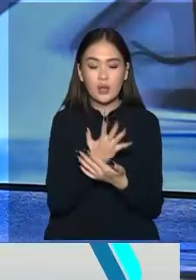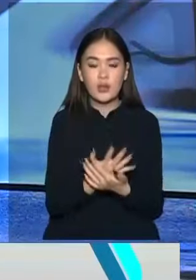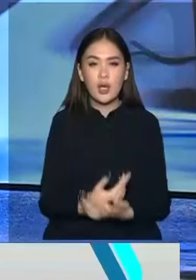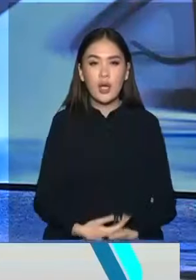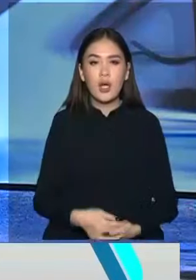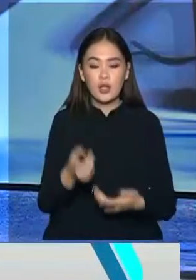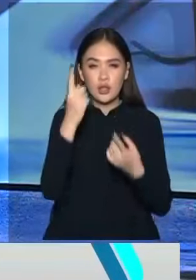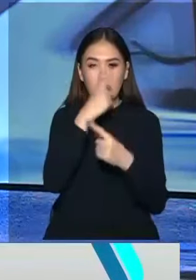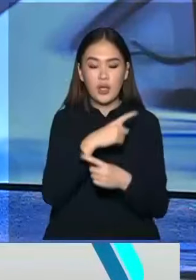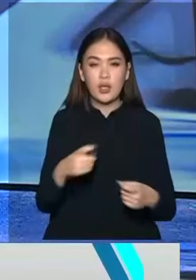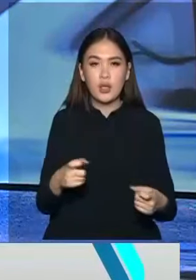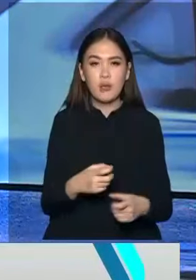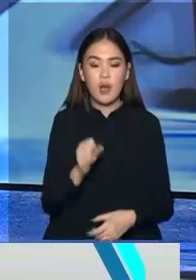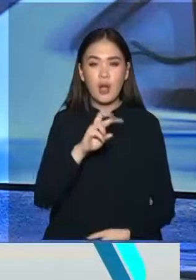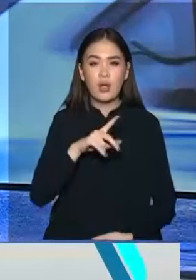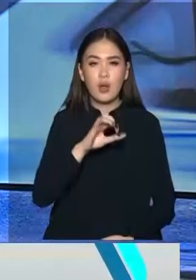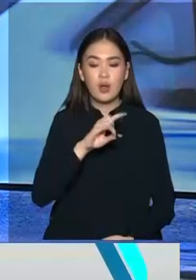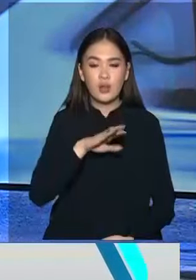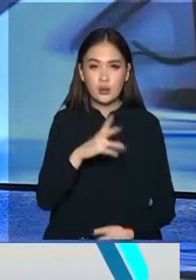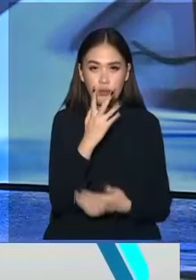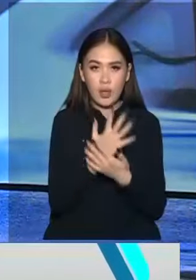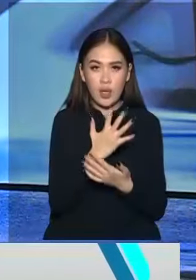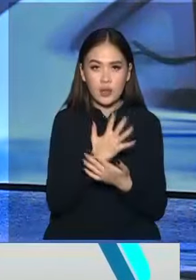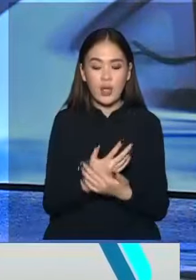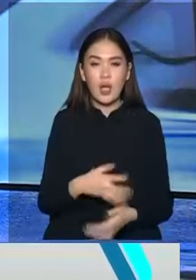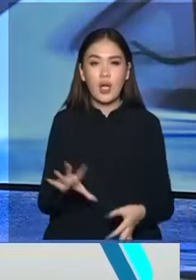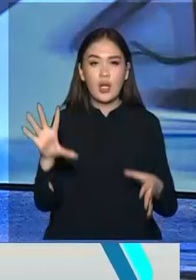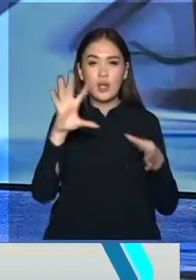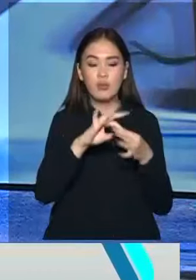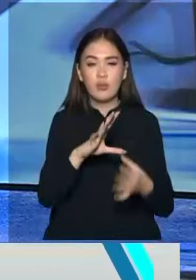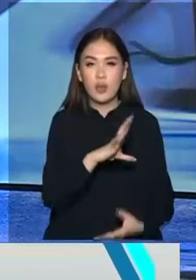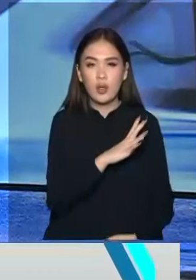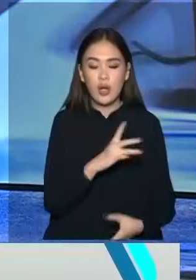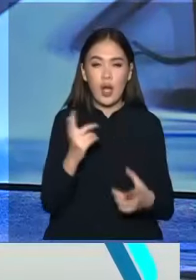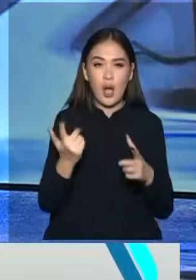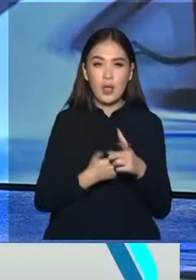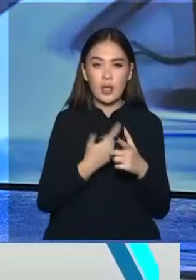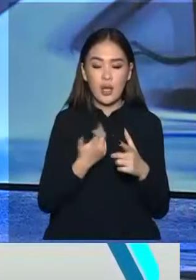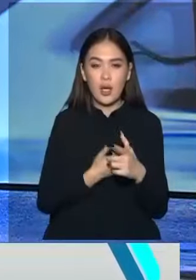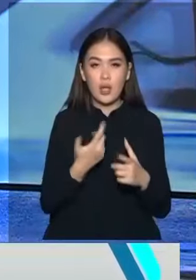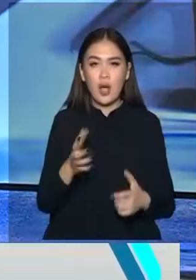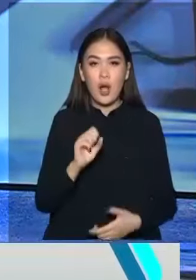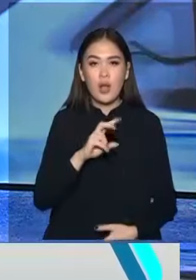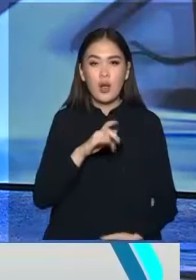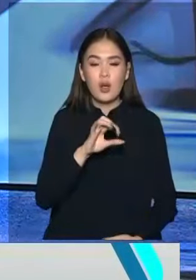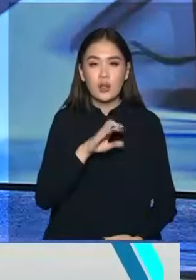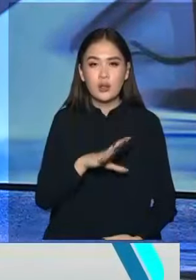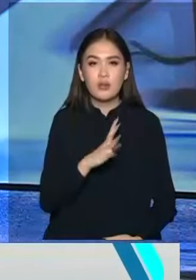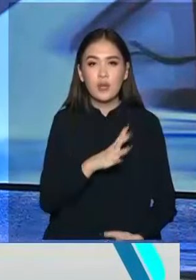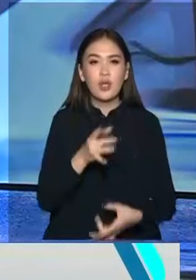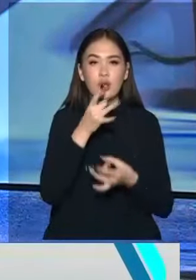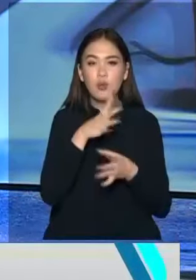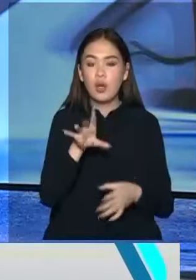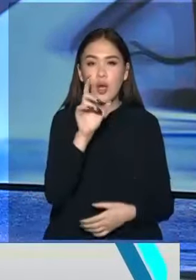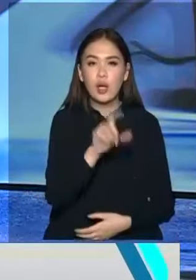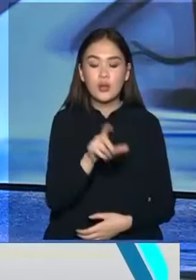сайтында жариялап, алгоритмді ойластырып іліп қойды. Аталған алгоритмді кез келген азамат,